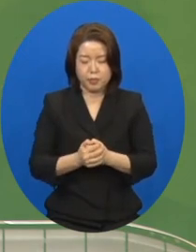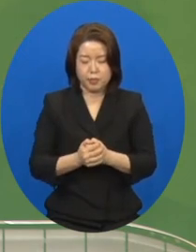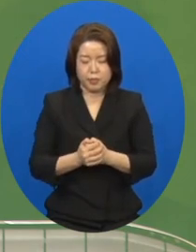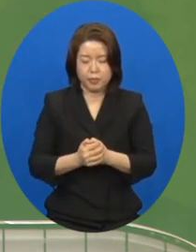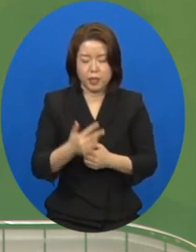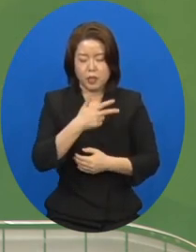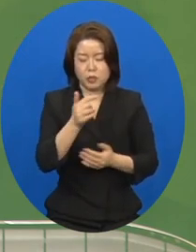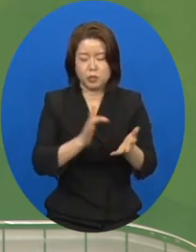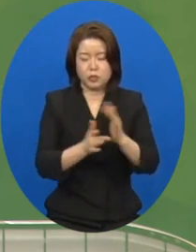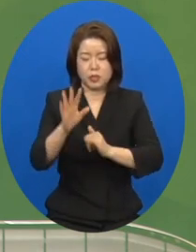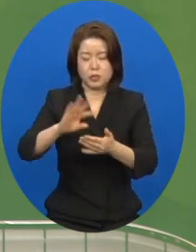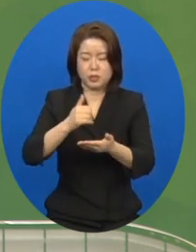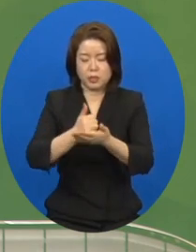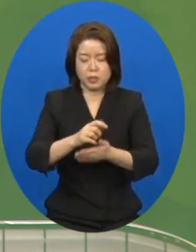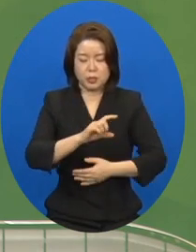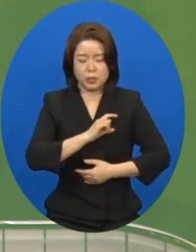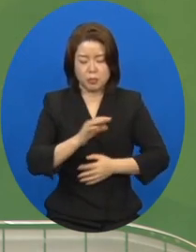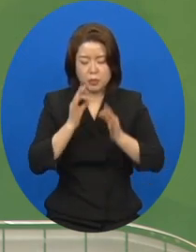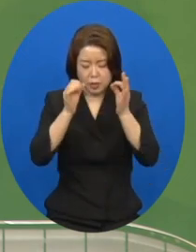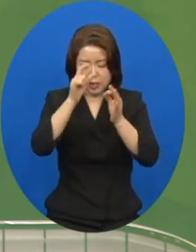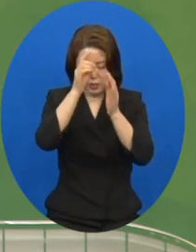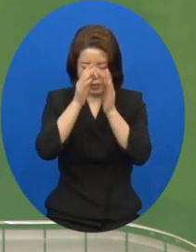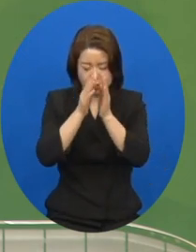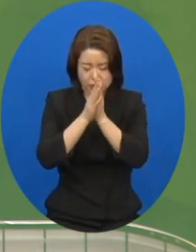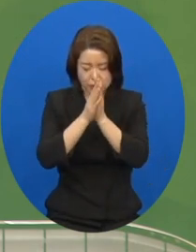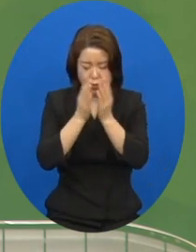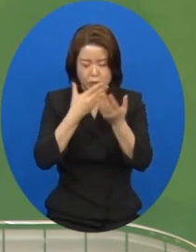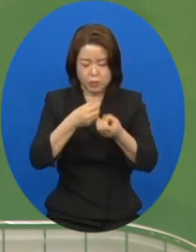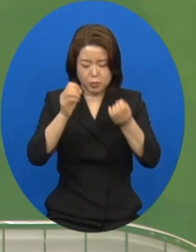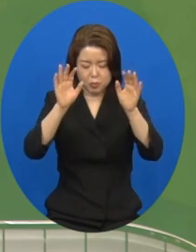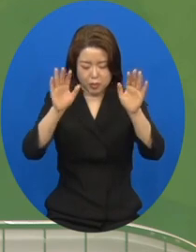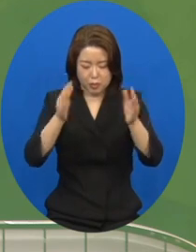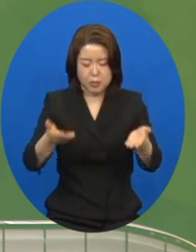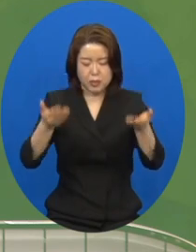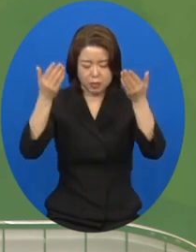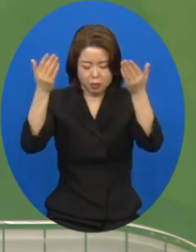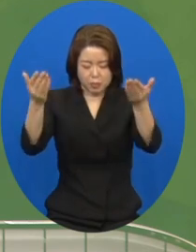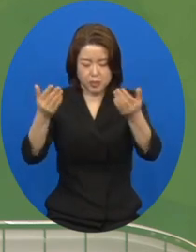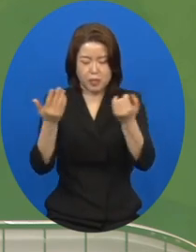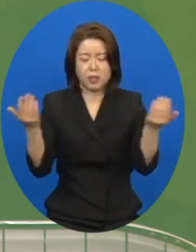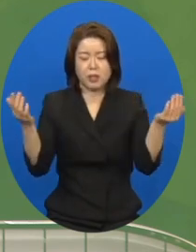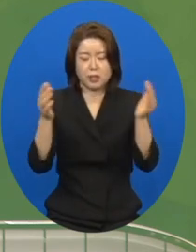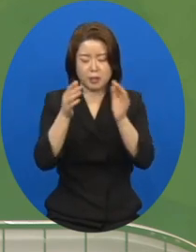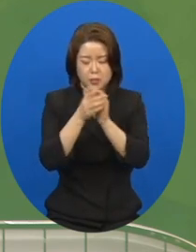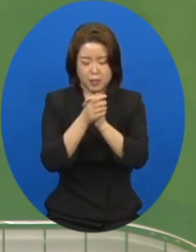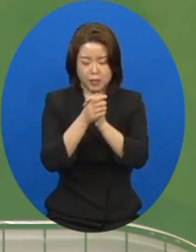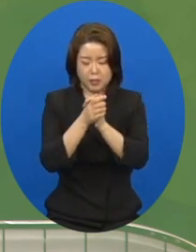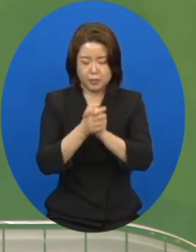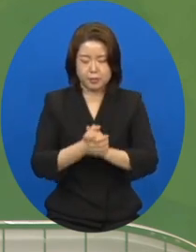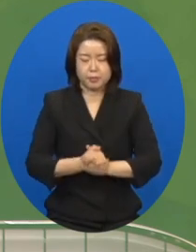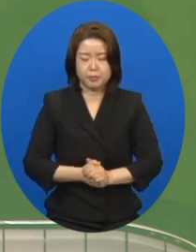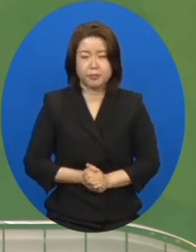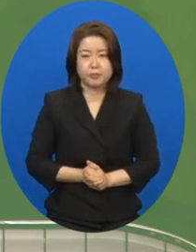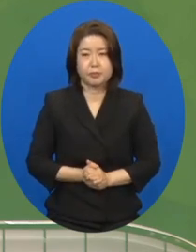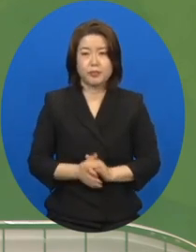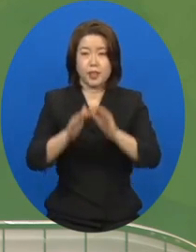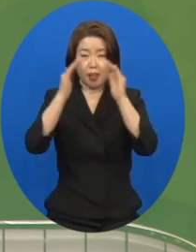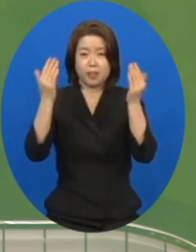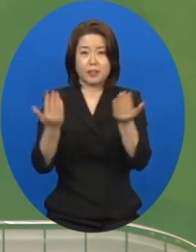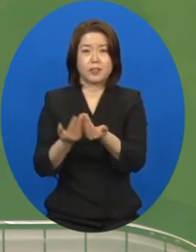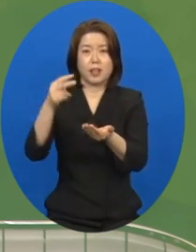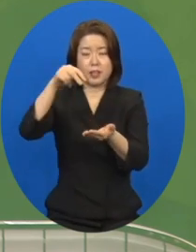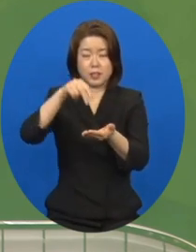주 예수 그리스도 이름으로 간절히 축복하며 기도합니다. 아멘. 우리 다